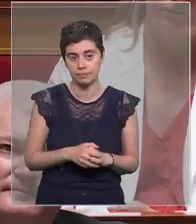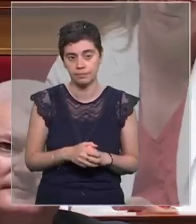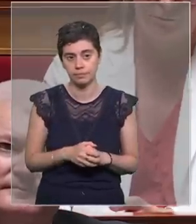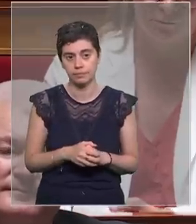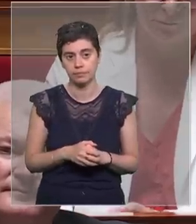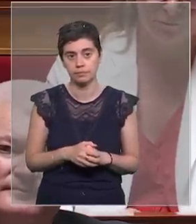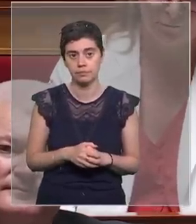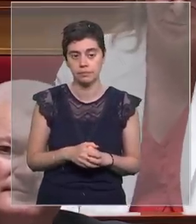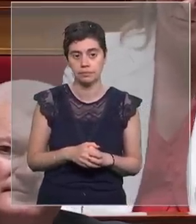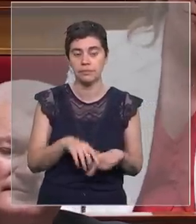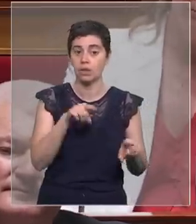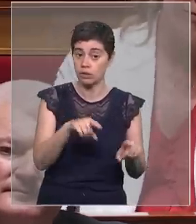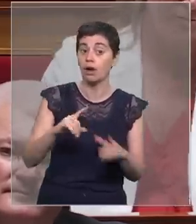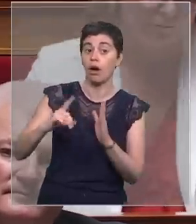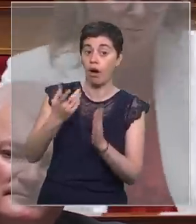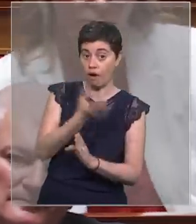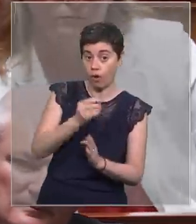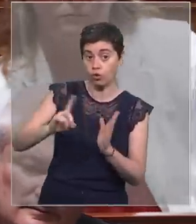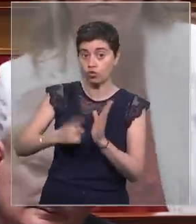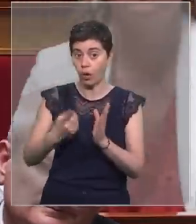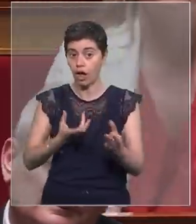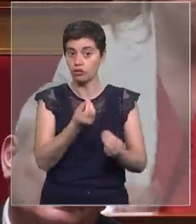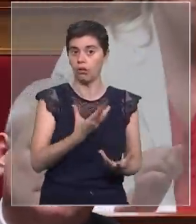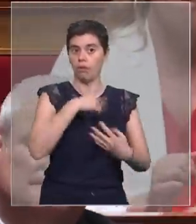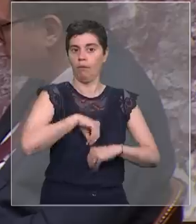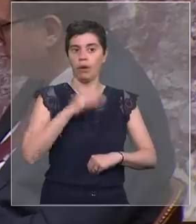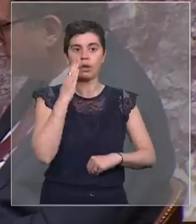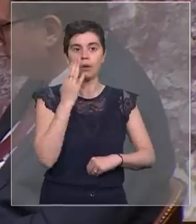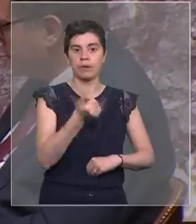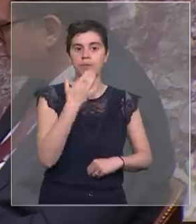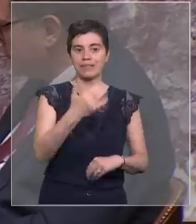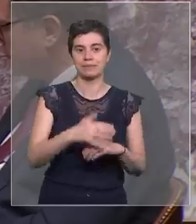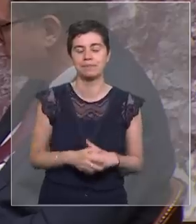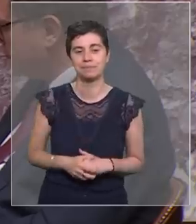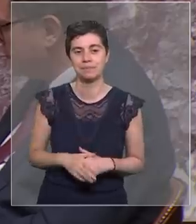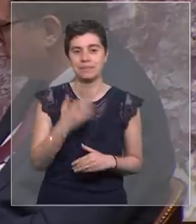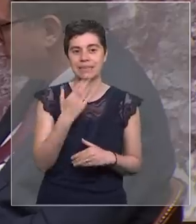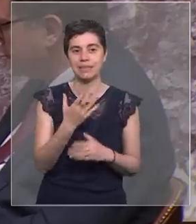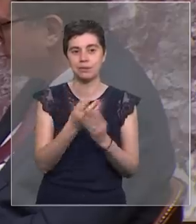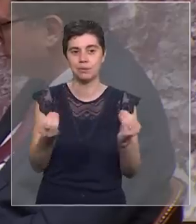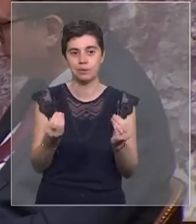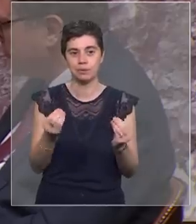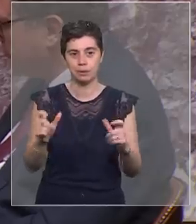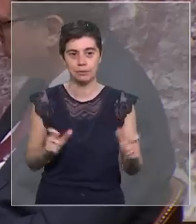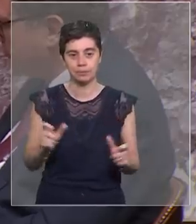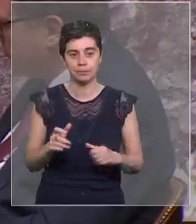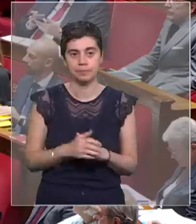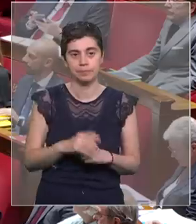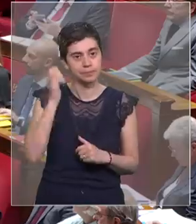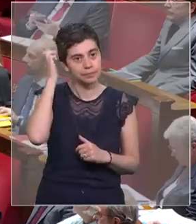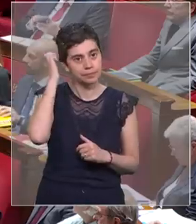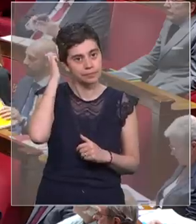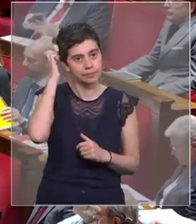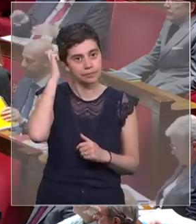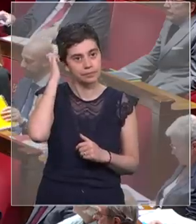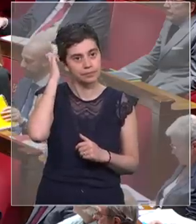matière d'appropriation par les enfants de leurs droits? Je vous remercie. Merci beaucoup, ma chère collègue. La parole est à Madame Charlotte